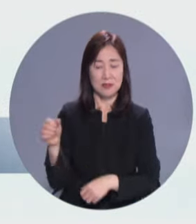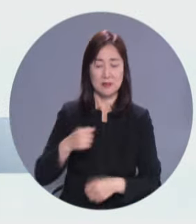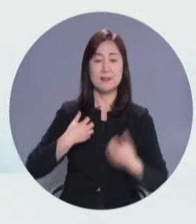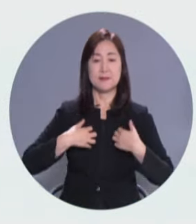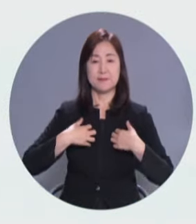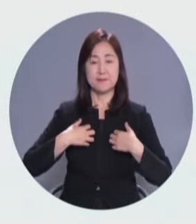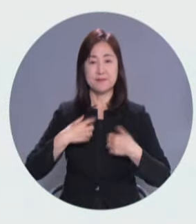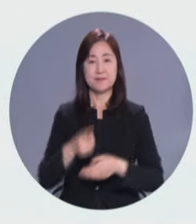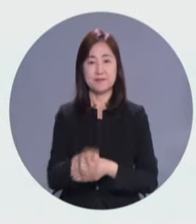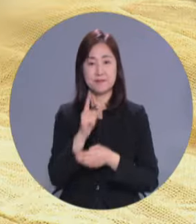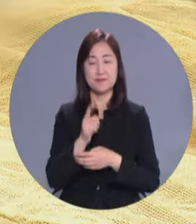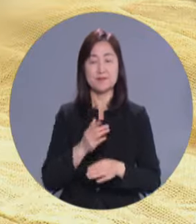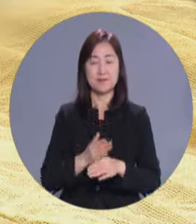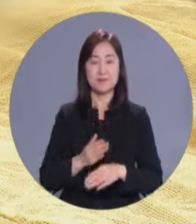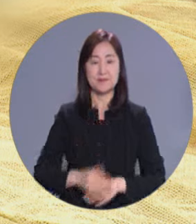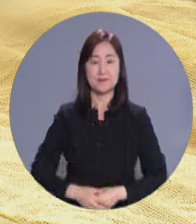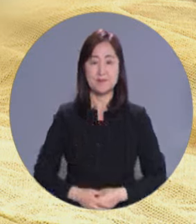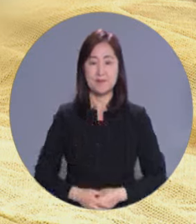와가지고